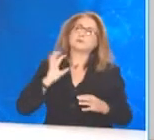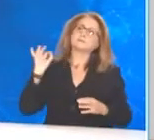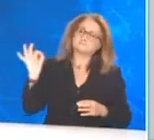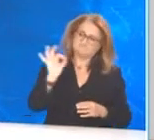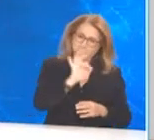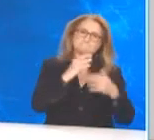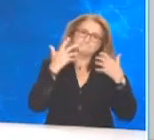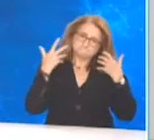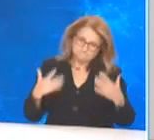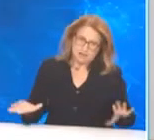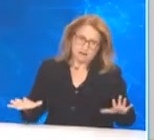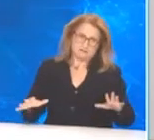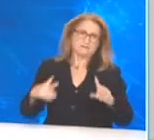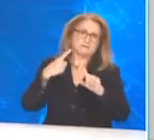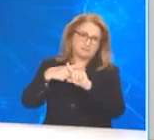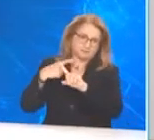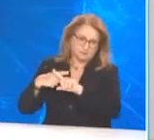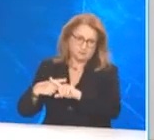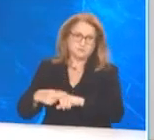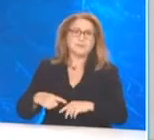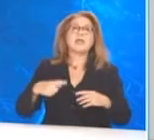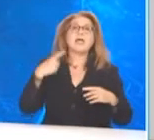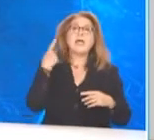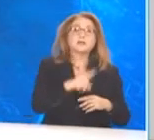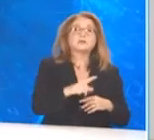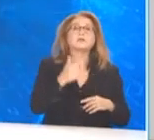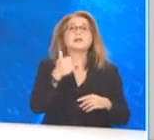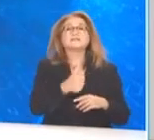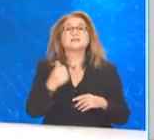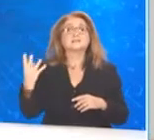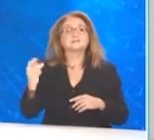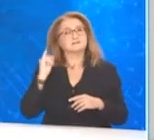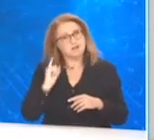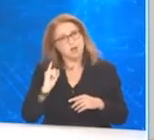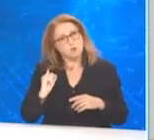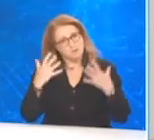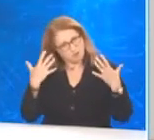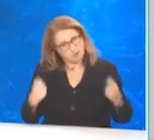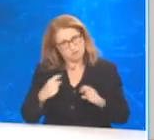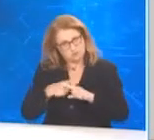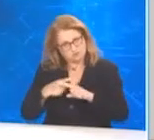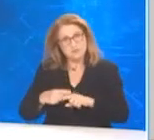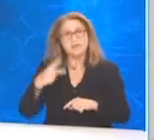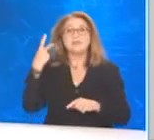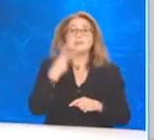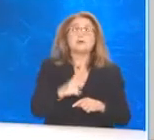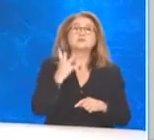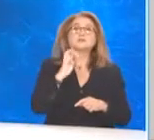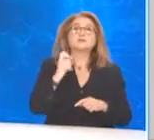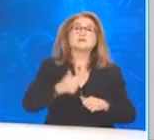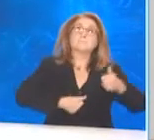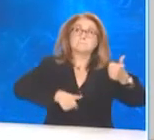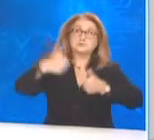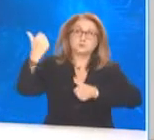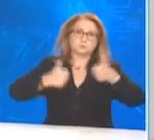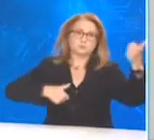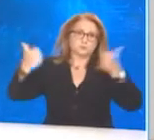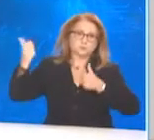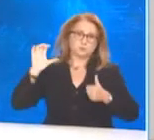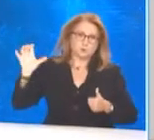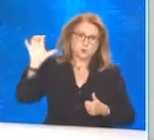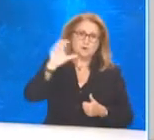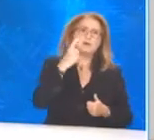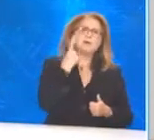αυτά, 164 είναι ακόμη ενεργά, 243 έχουν επιστρέψει στη χώρα προέλευσής τους και 101 είναι πλέον μη